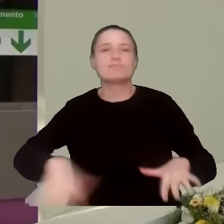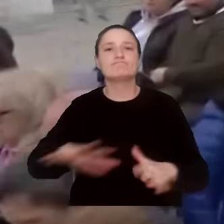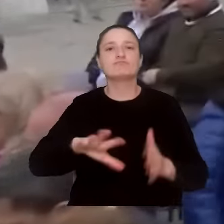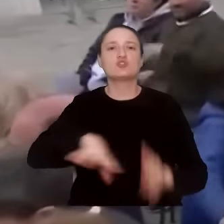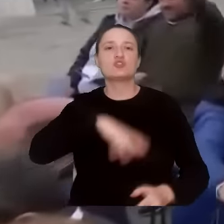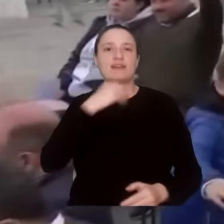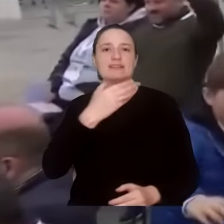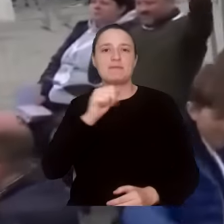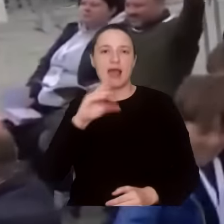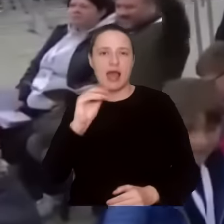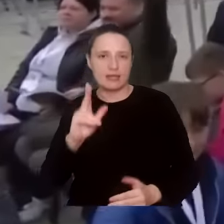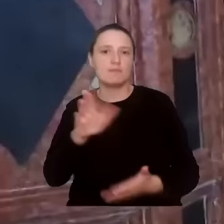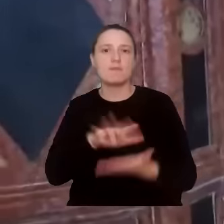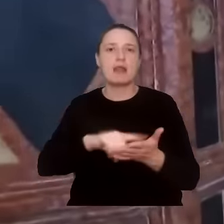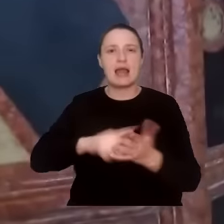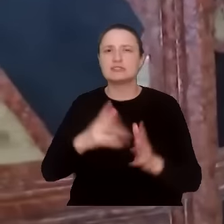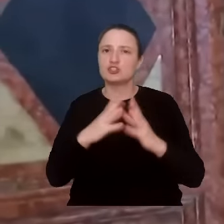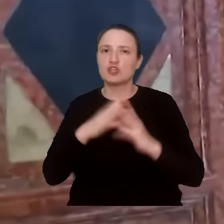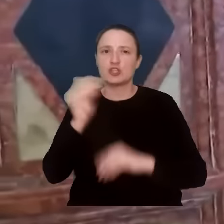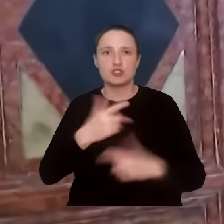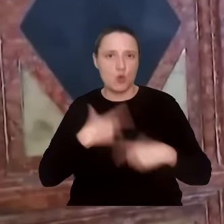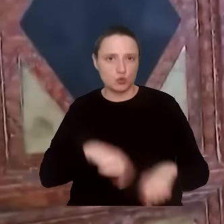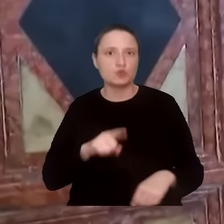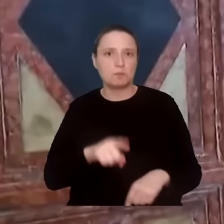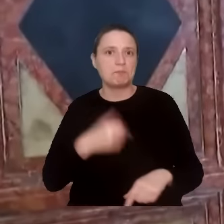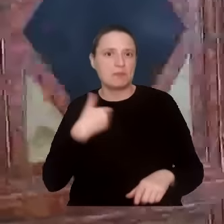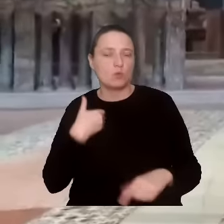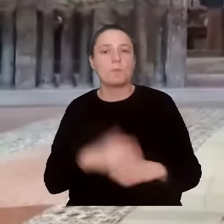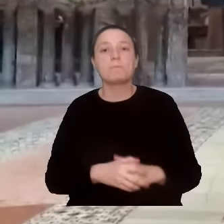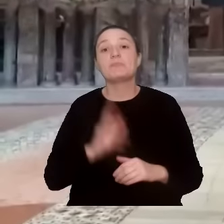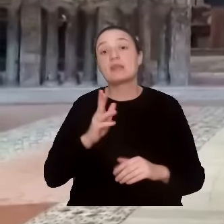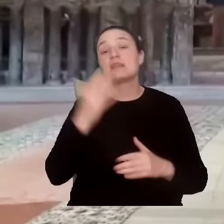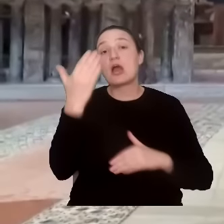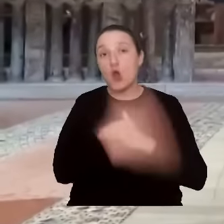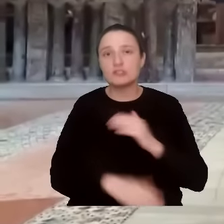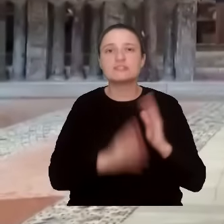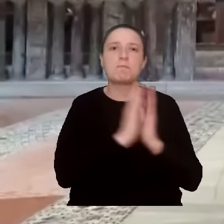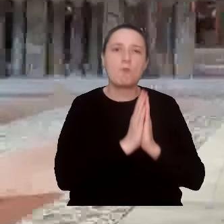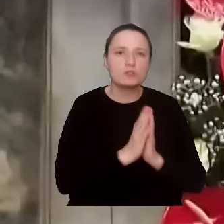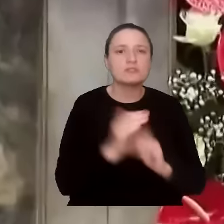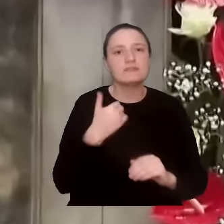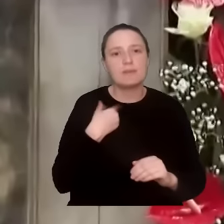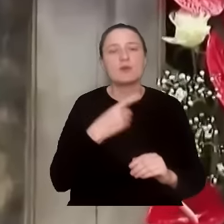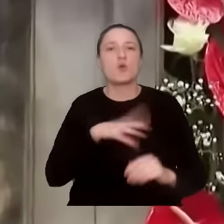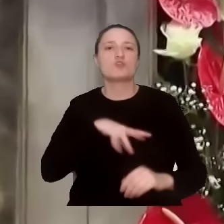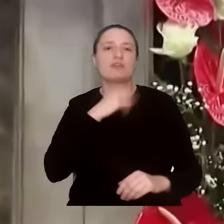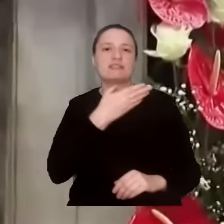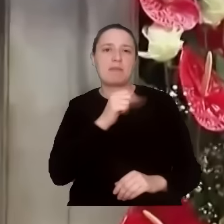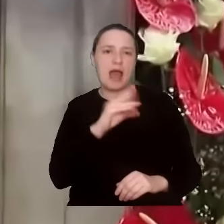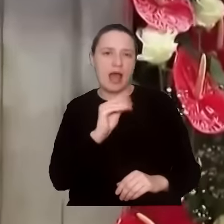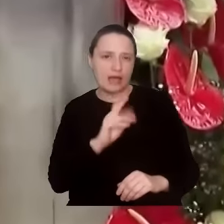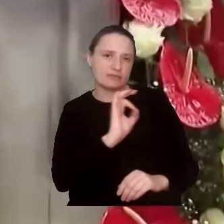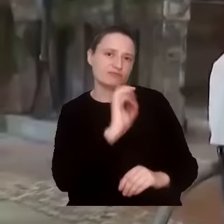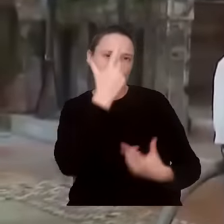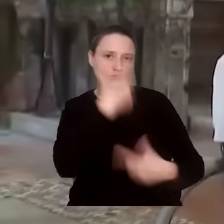której uczestniczyło prawie 10 tysięcy osób. Papież Franciszek zakończył dzień modlitwą w bazylice przy relikwiach świętego Marka. Wizyta w Wenecji była